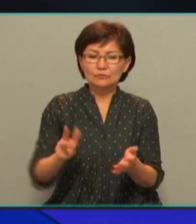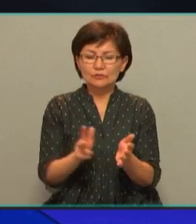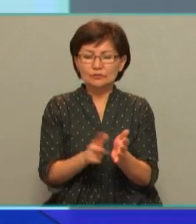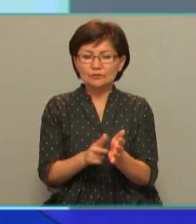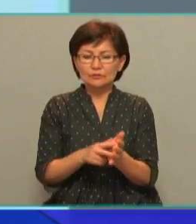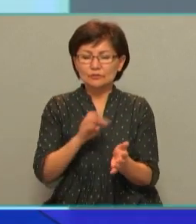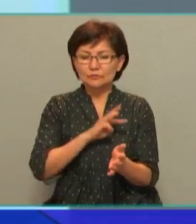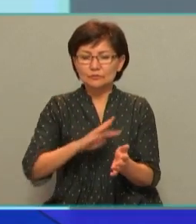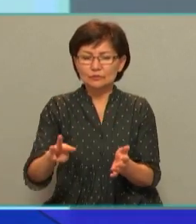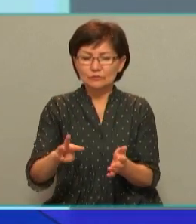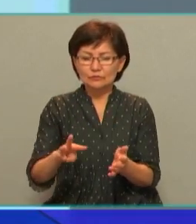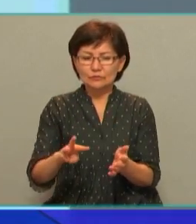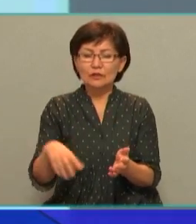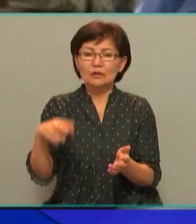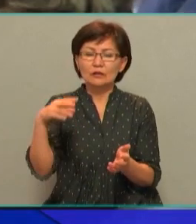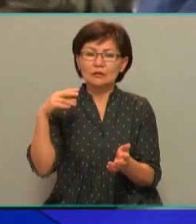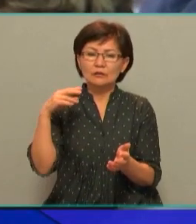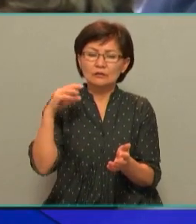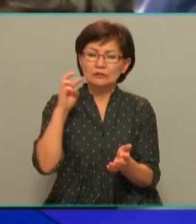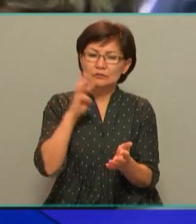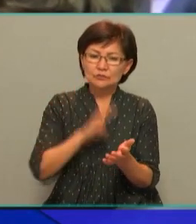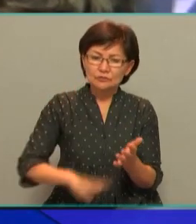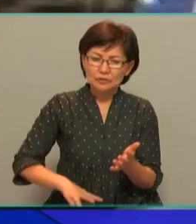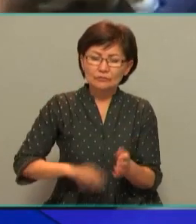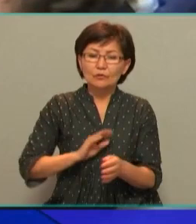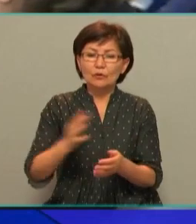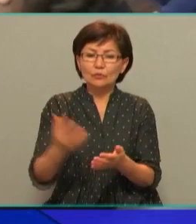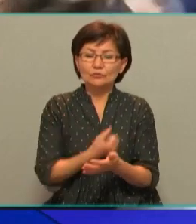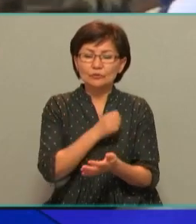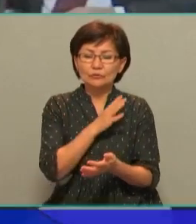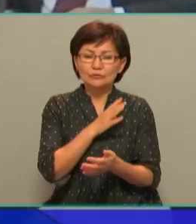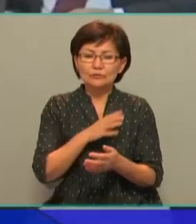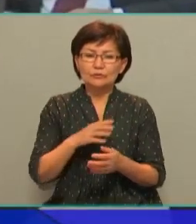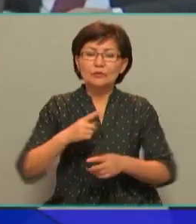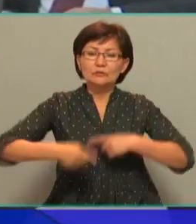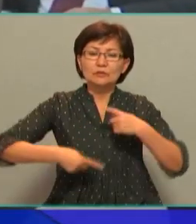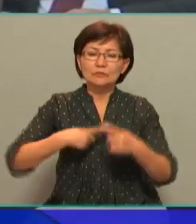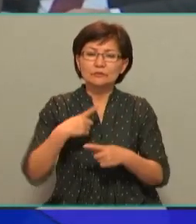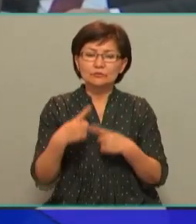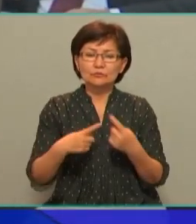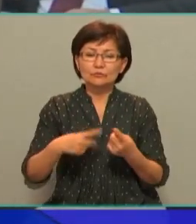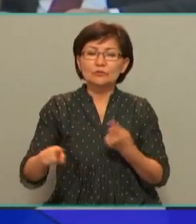салып өндірген. Қазіргі таңда орталық көше бойында орналастырылған LED-экрандарды заманауи үлгіде